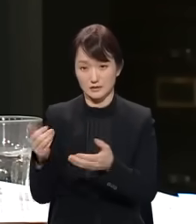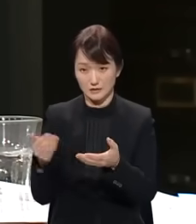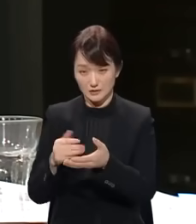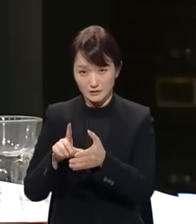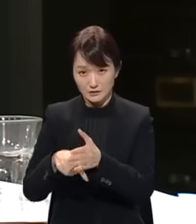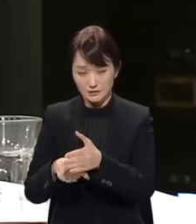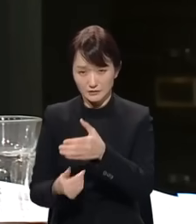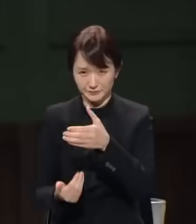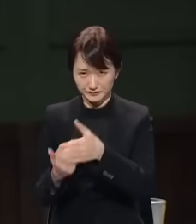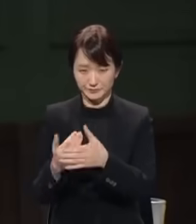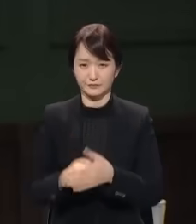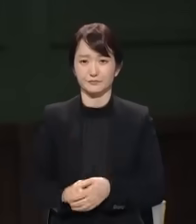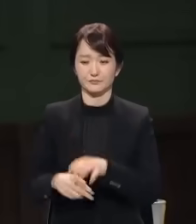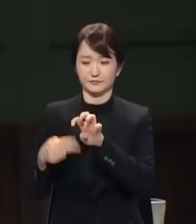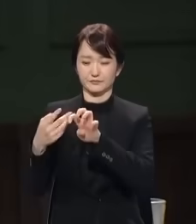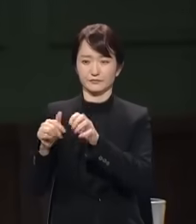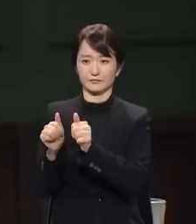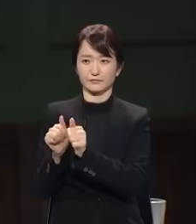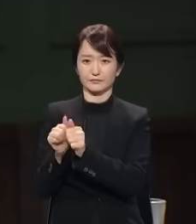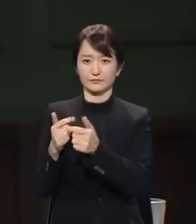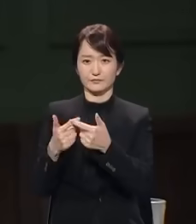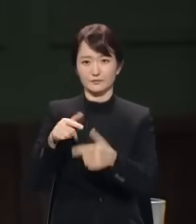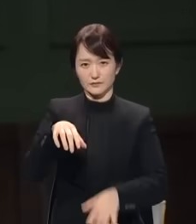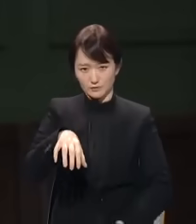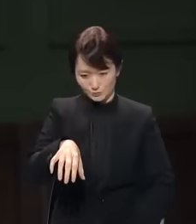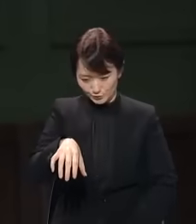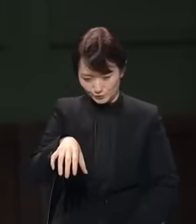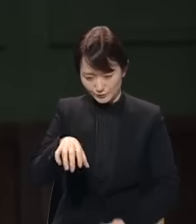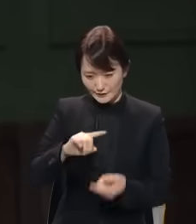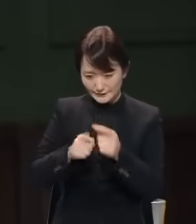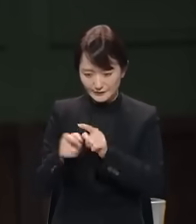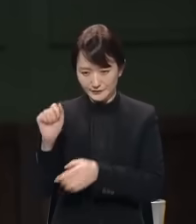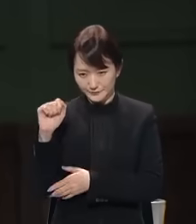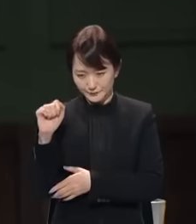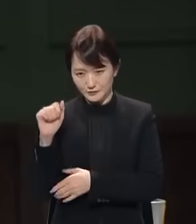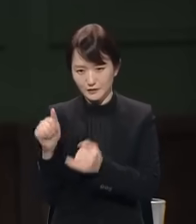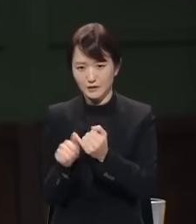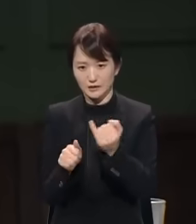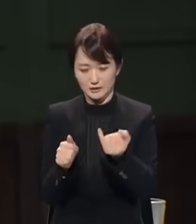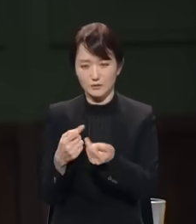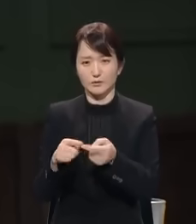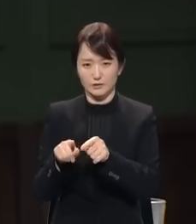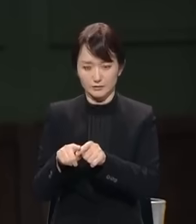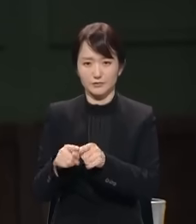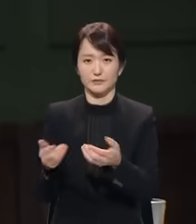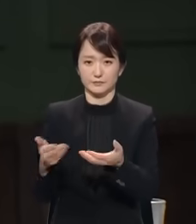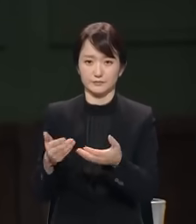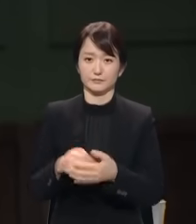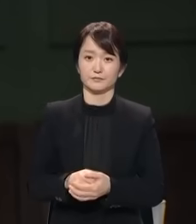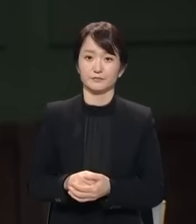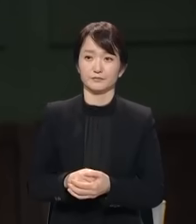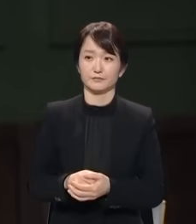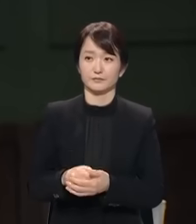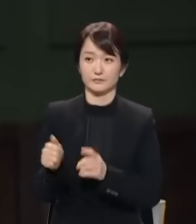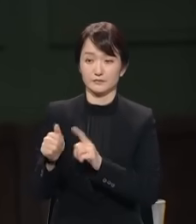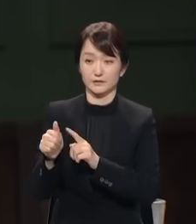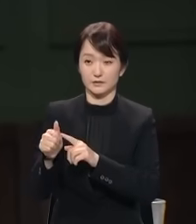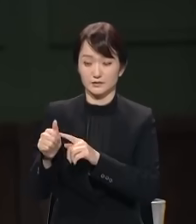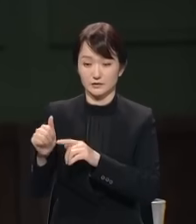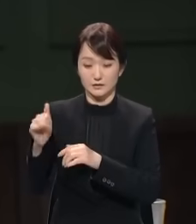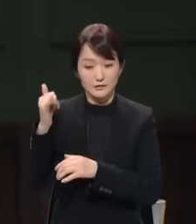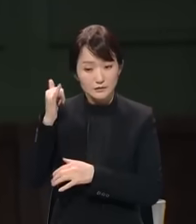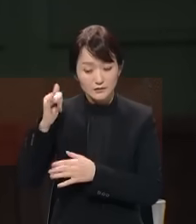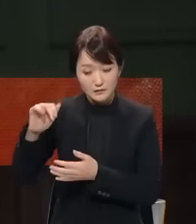네, 한 40대 남성이 부산에서 대리기사 일을 하고 있는데 그 아내랑 일을 좀 같이 했던 것 같습니다. 그러니까 이 남성이 콜을 잡으면